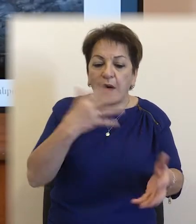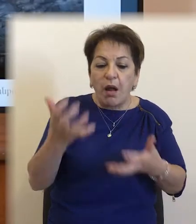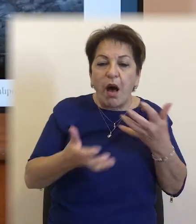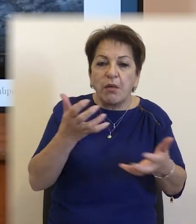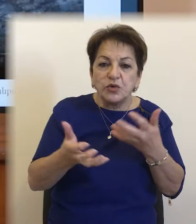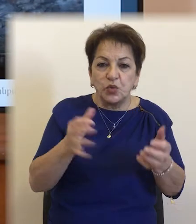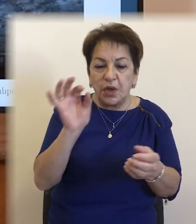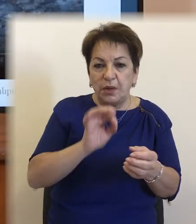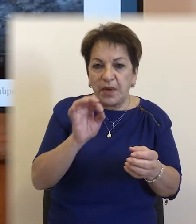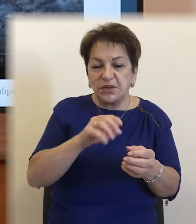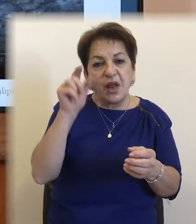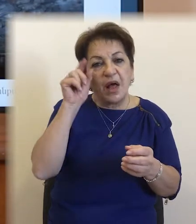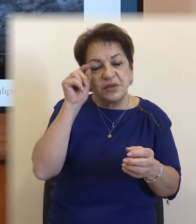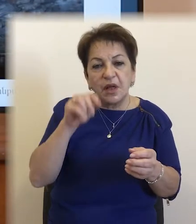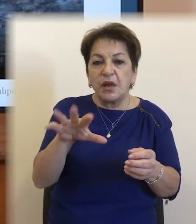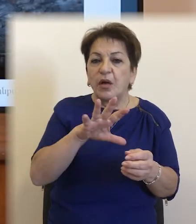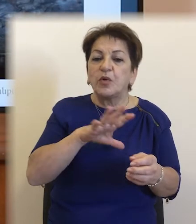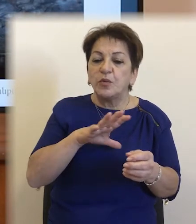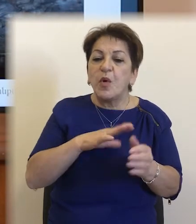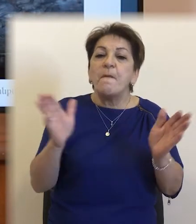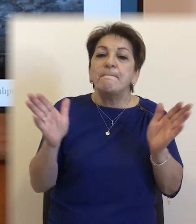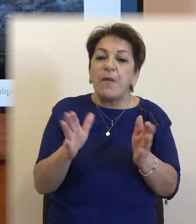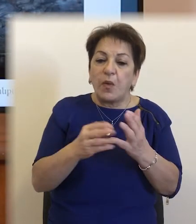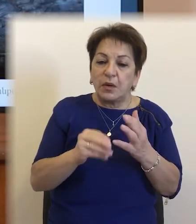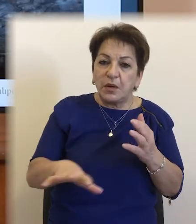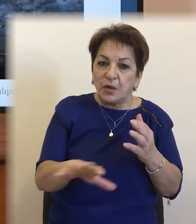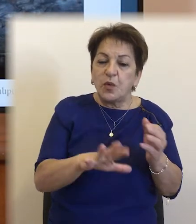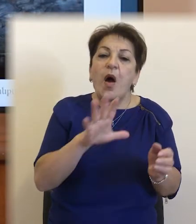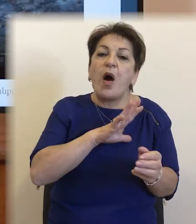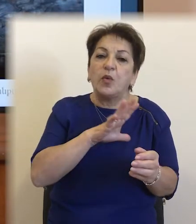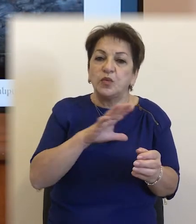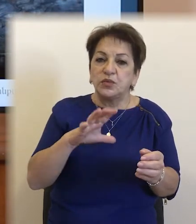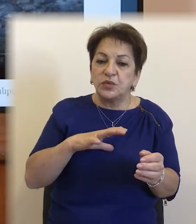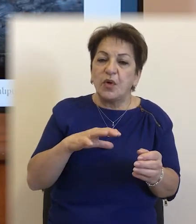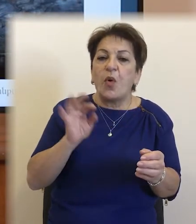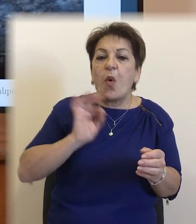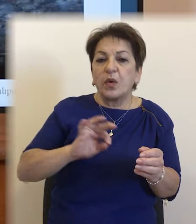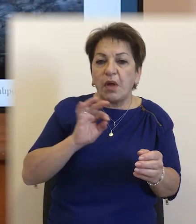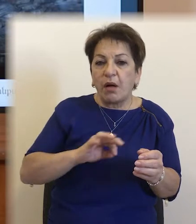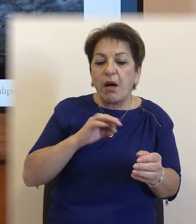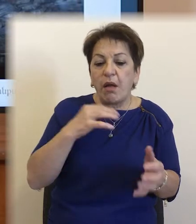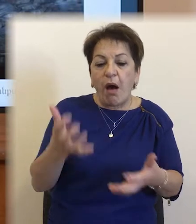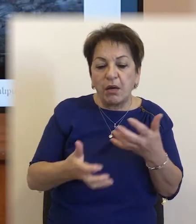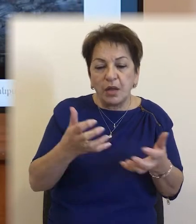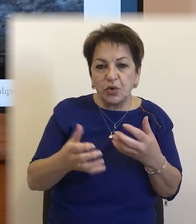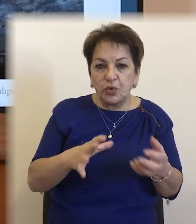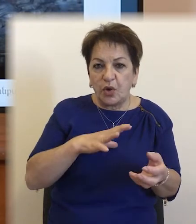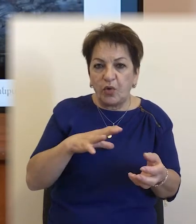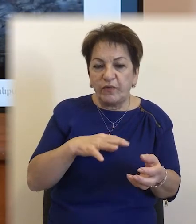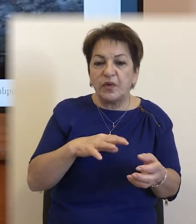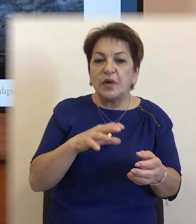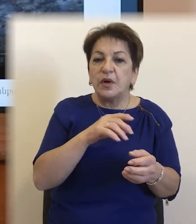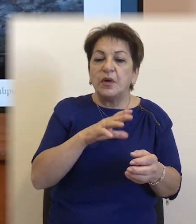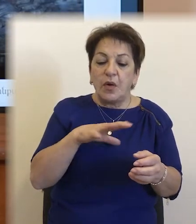հանացոների մասին։ Հայաստանի Հանրապետությունը թե պետ պոքր տարածքունի, բայց հարուստ է ոգտակար հանացոներով, շատ